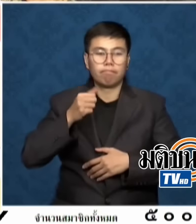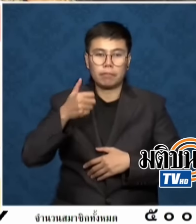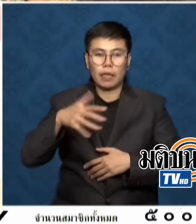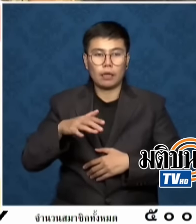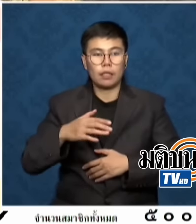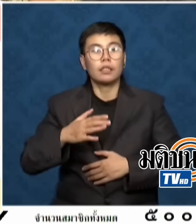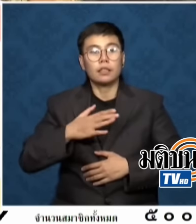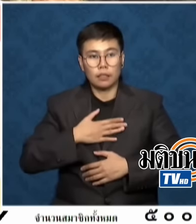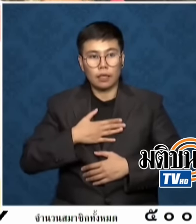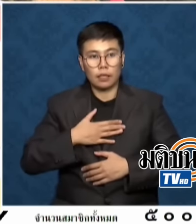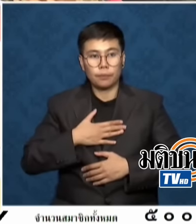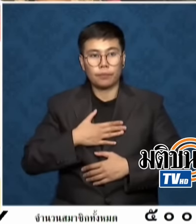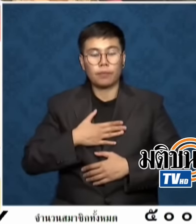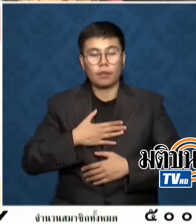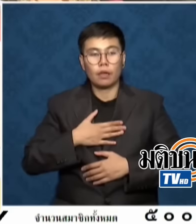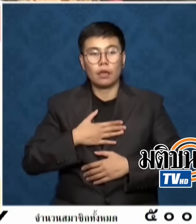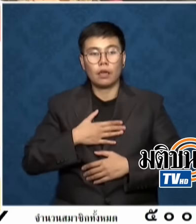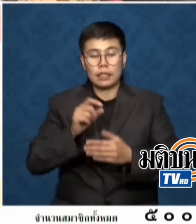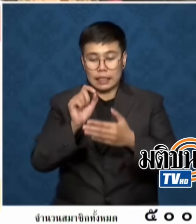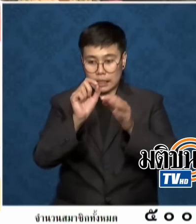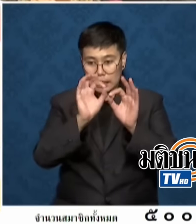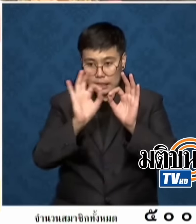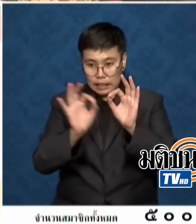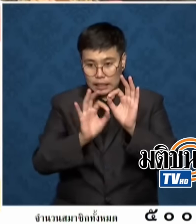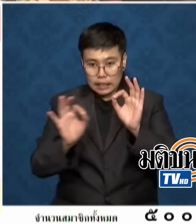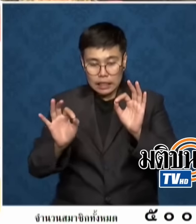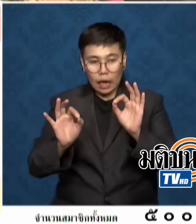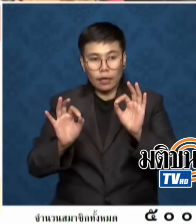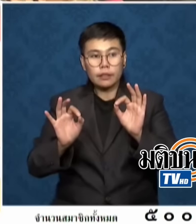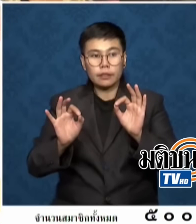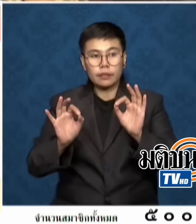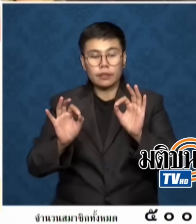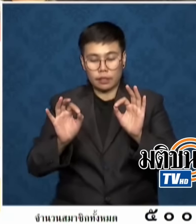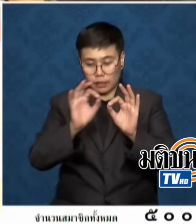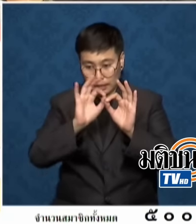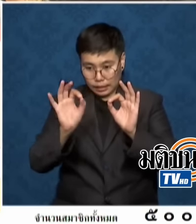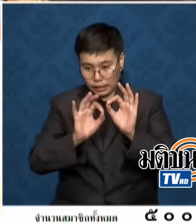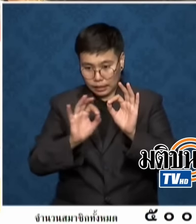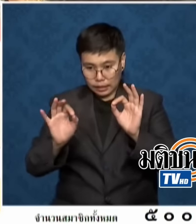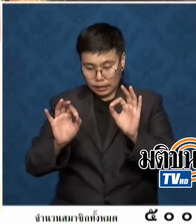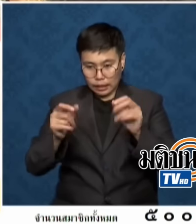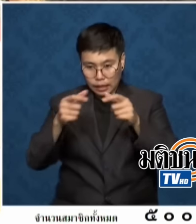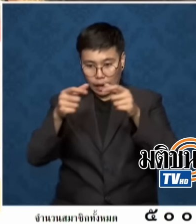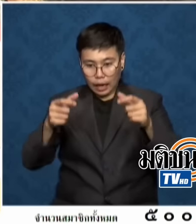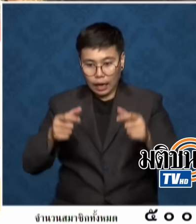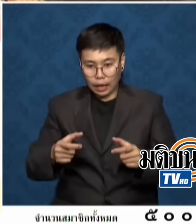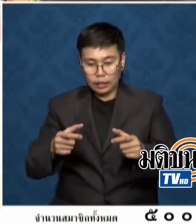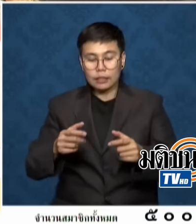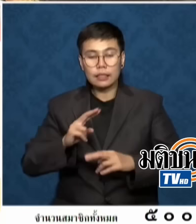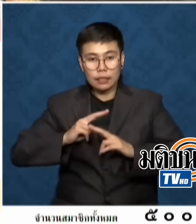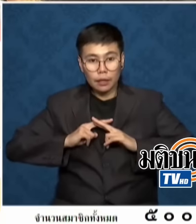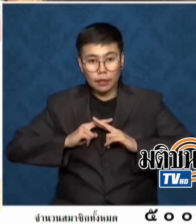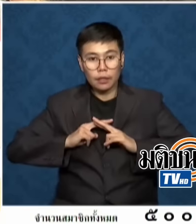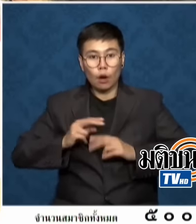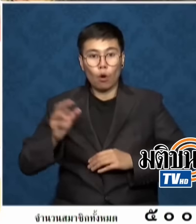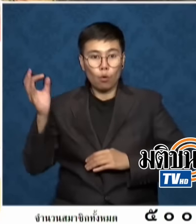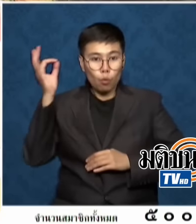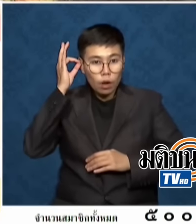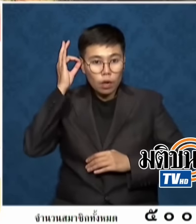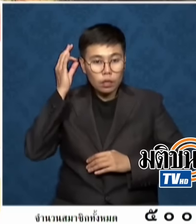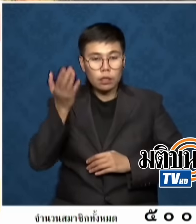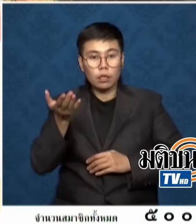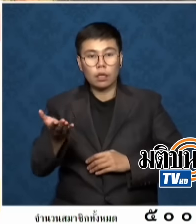ที่ดิฉันเป็นคนเขียนบทความมากับมือและฟังแพทย์หญิงจิรพ